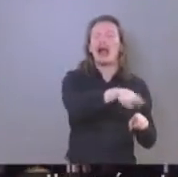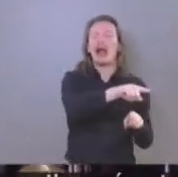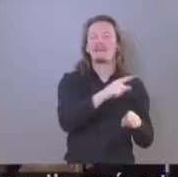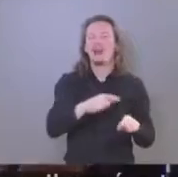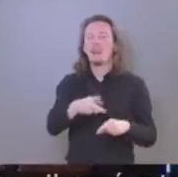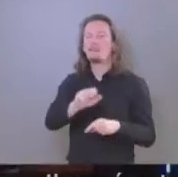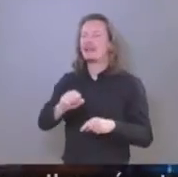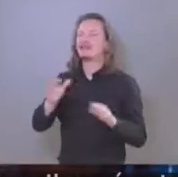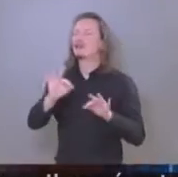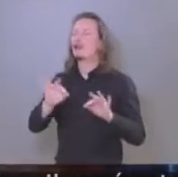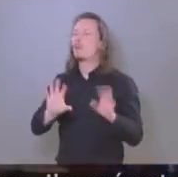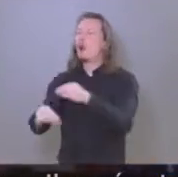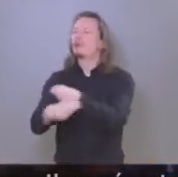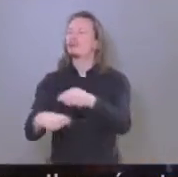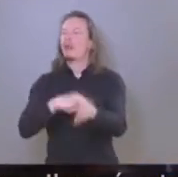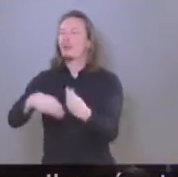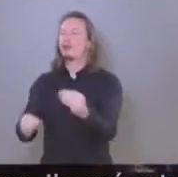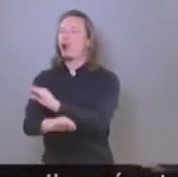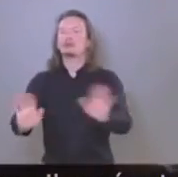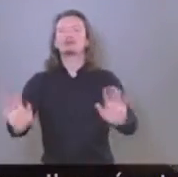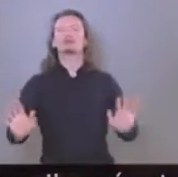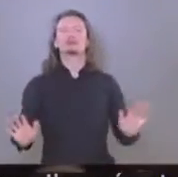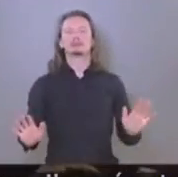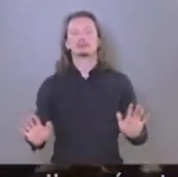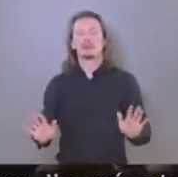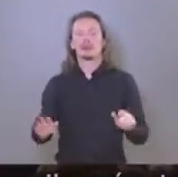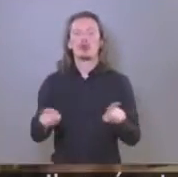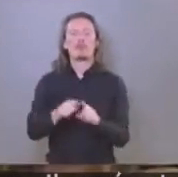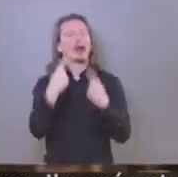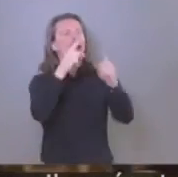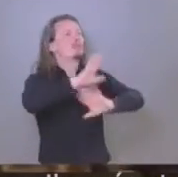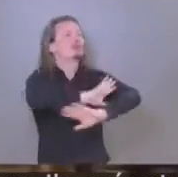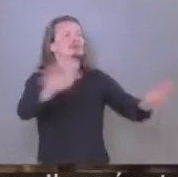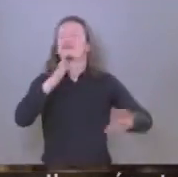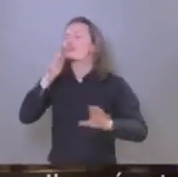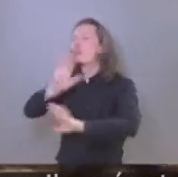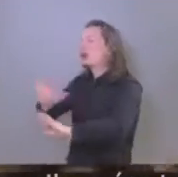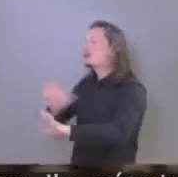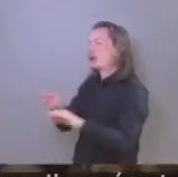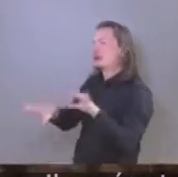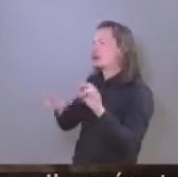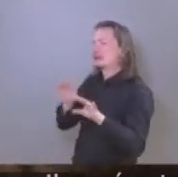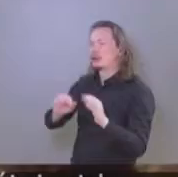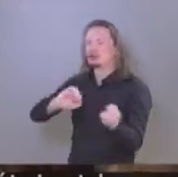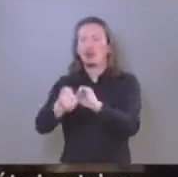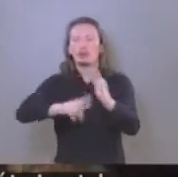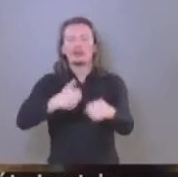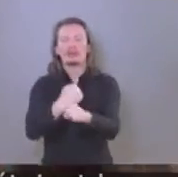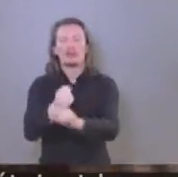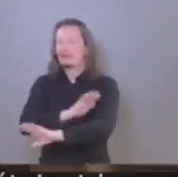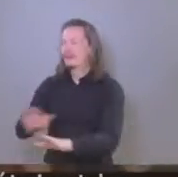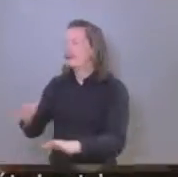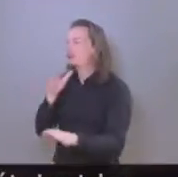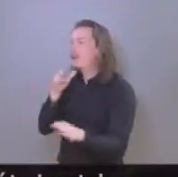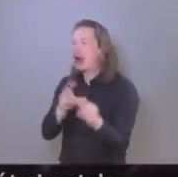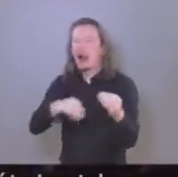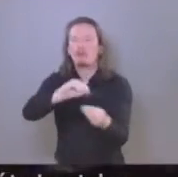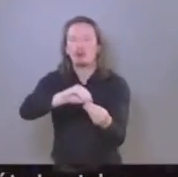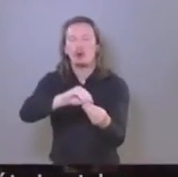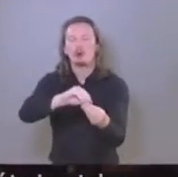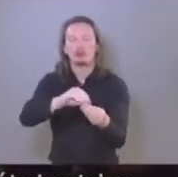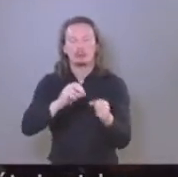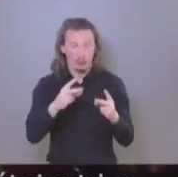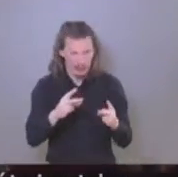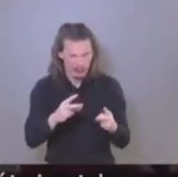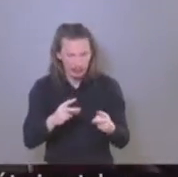petit cavalier, comme on dit, pour faire en sorte que les gens ne puissent pas réclamer leur requalification d'emploi. Eh bien, savez-vous la suite